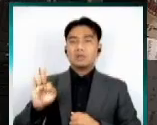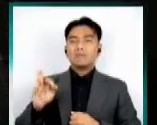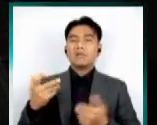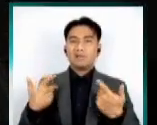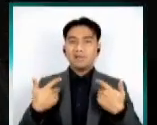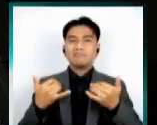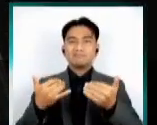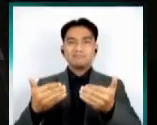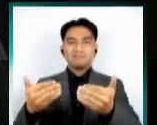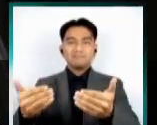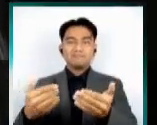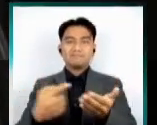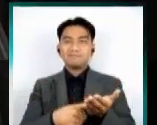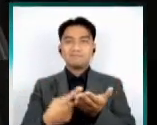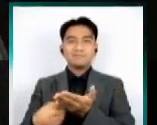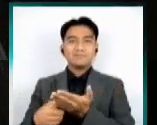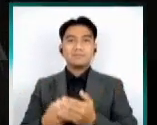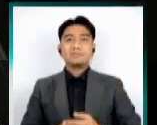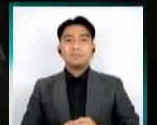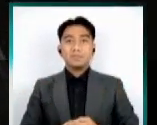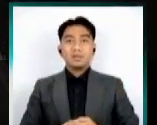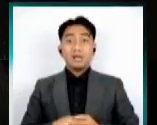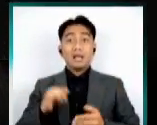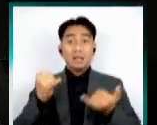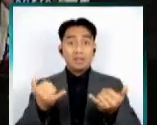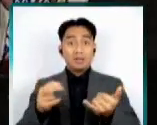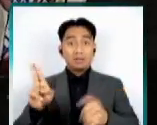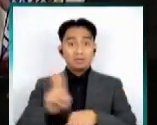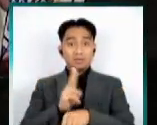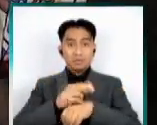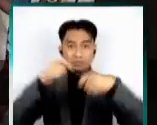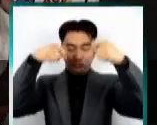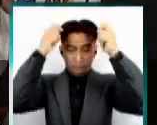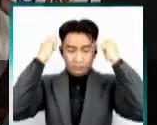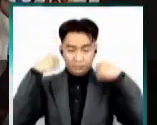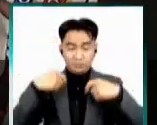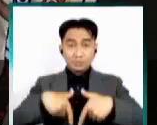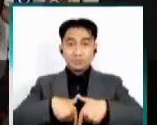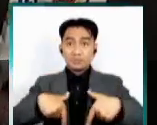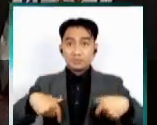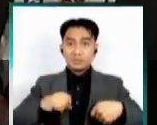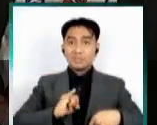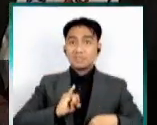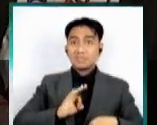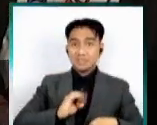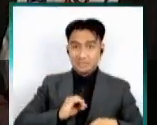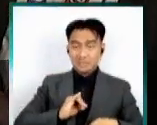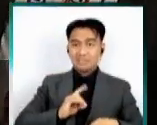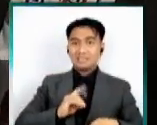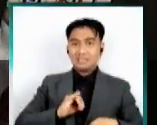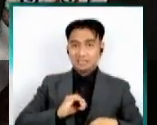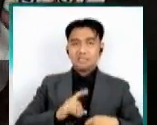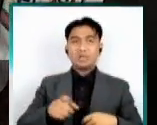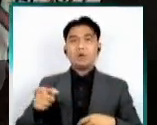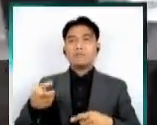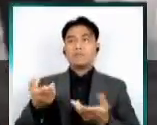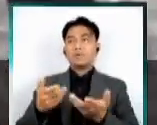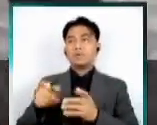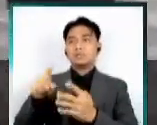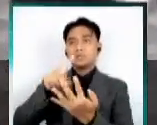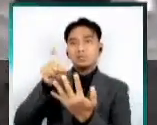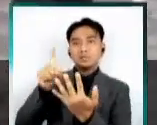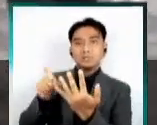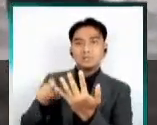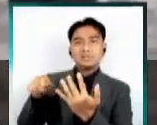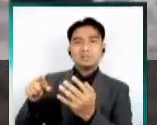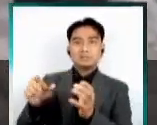pa lang, isinusuot ng parang ID ang vaccination cards ng mga contact tracer ng Quezon City Epidemiology